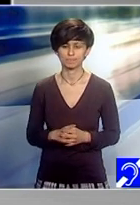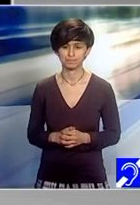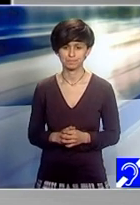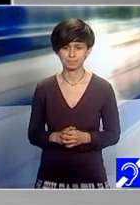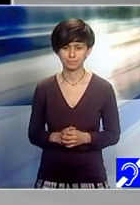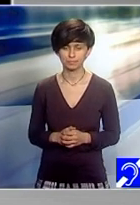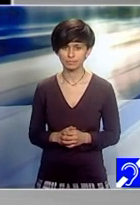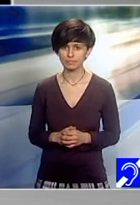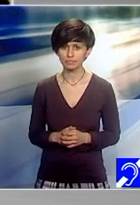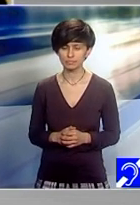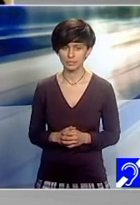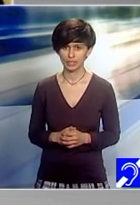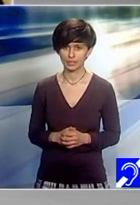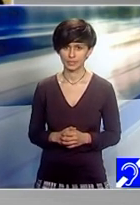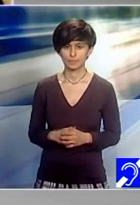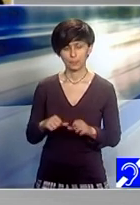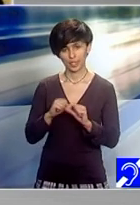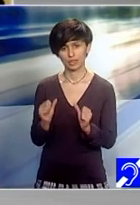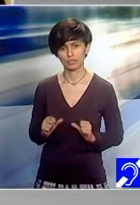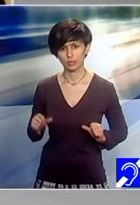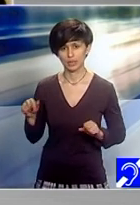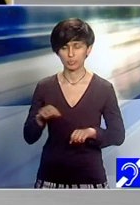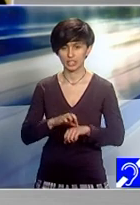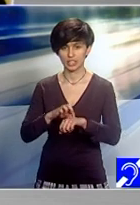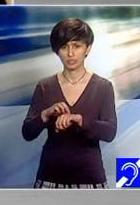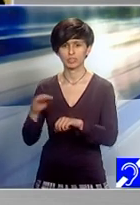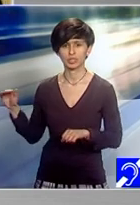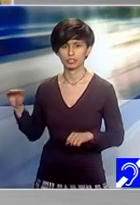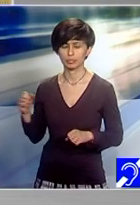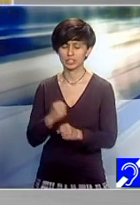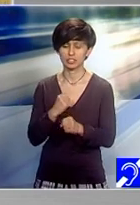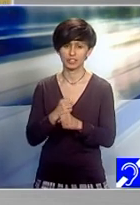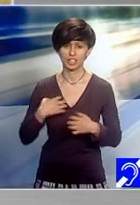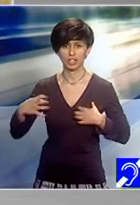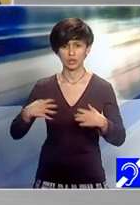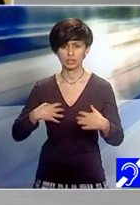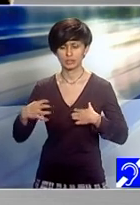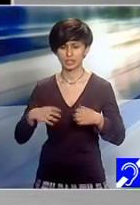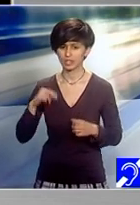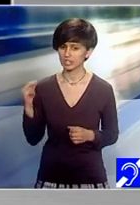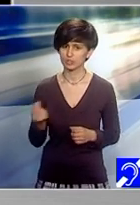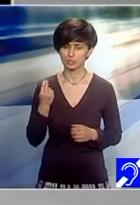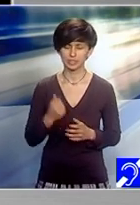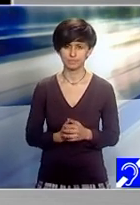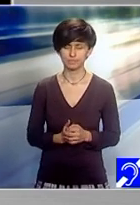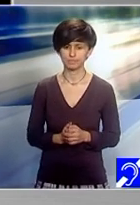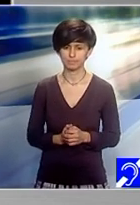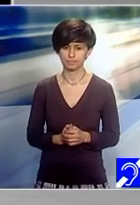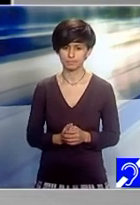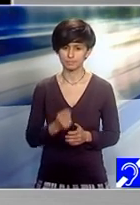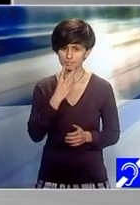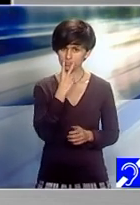copii să devină vii și să facă un spectacol minunat. Îi vedeți pe acești copii care